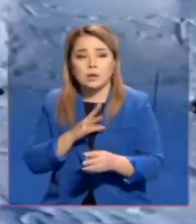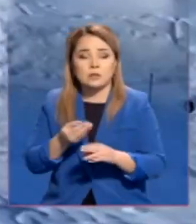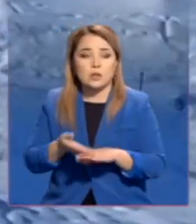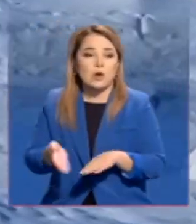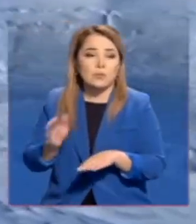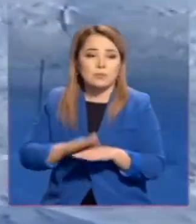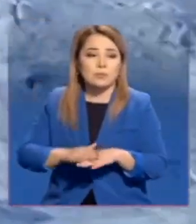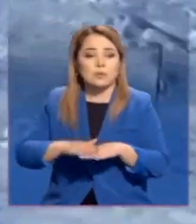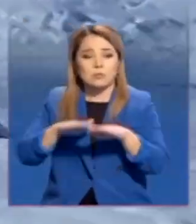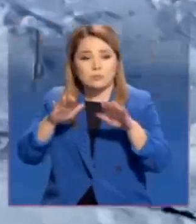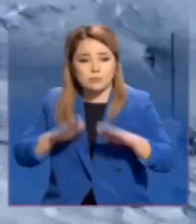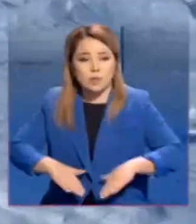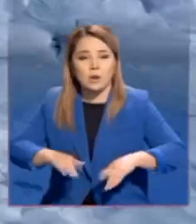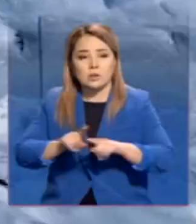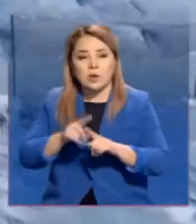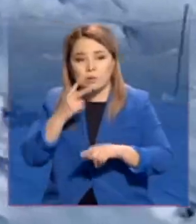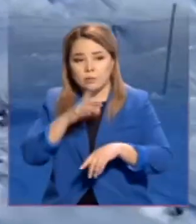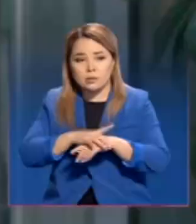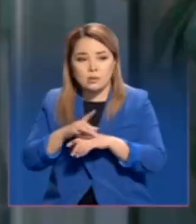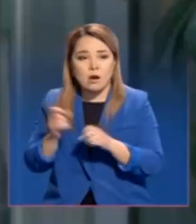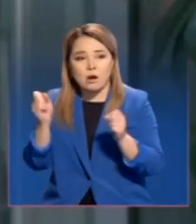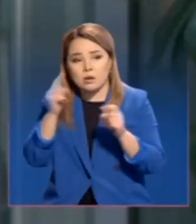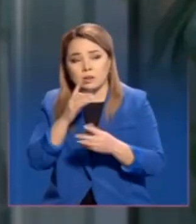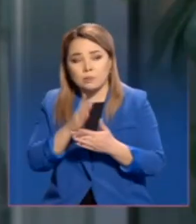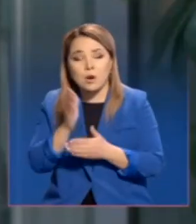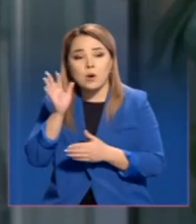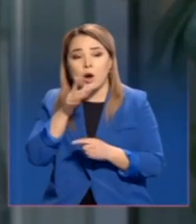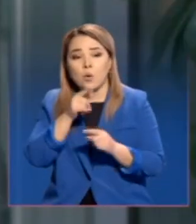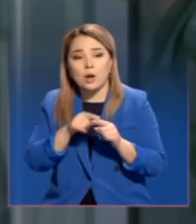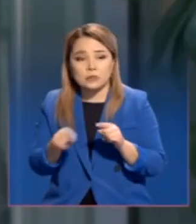алмай жарамсыз күйге түскені белгілі болды. Алдағы уақытта